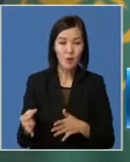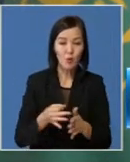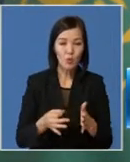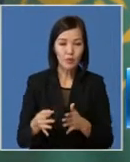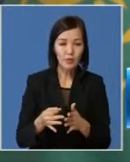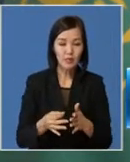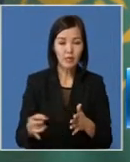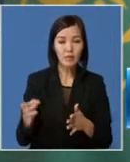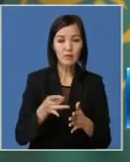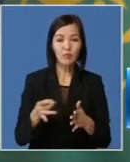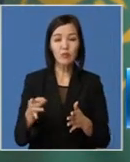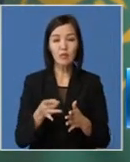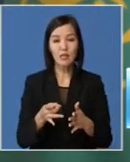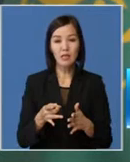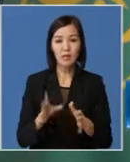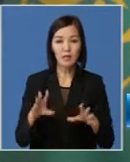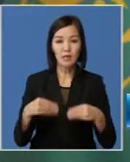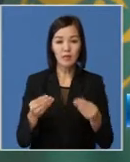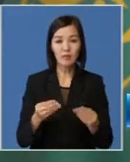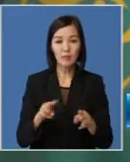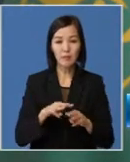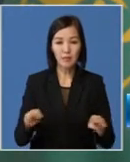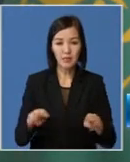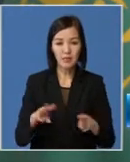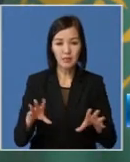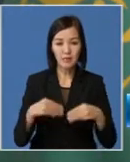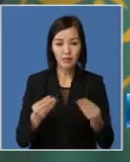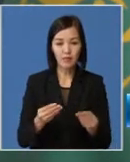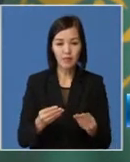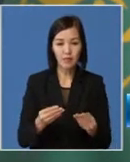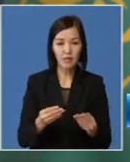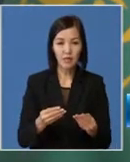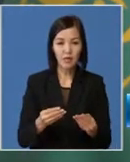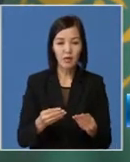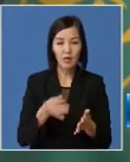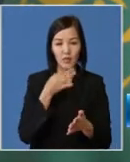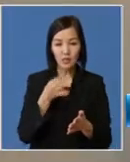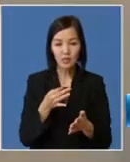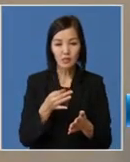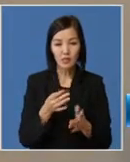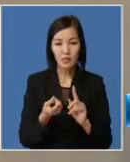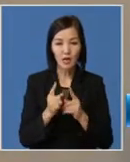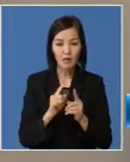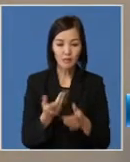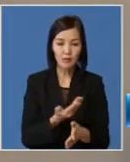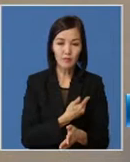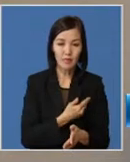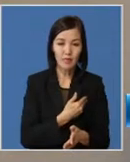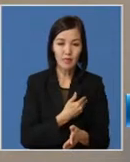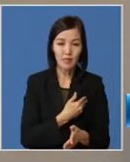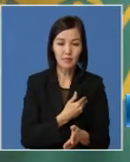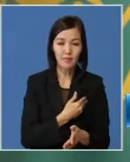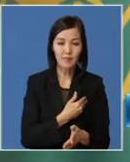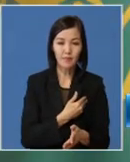облыстық, жаңағы республикалық тарапынан беріліп жатқан, министрлік тарапынан беріліп жатқан оң тәжірибемен ең басы алмасу. Біздің